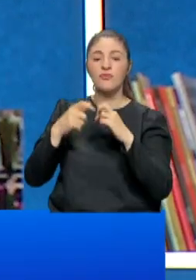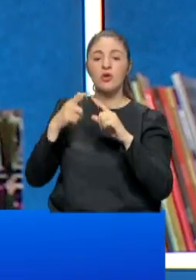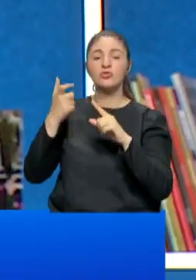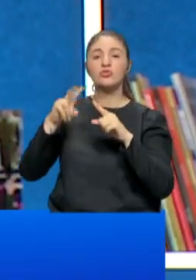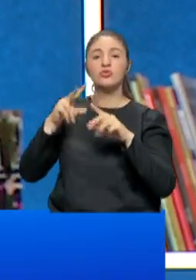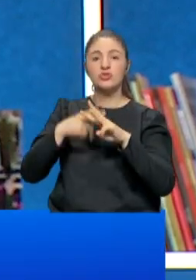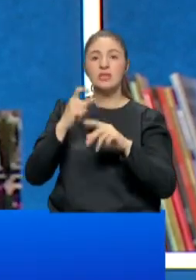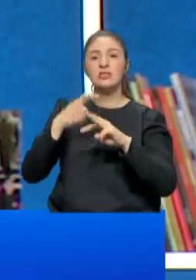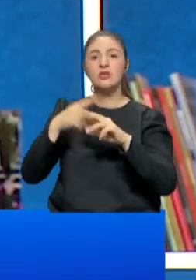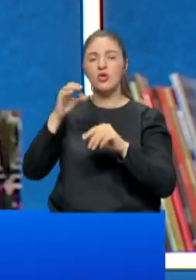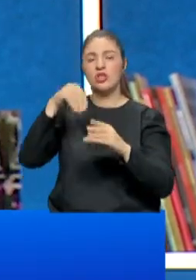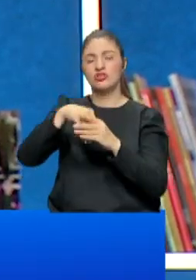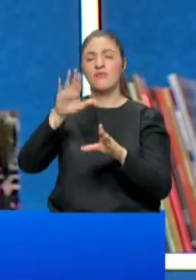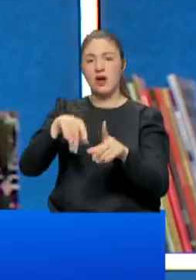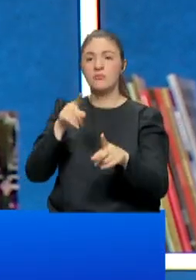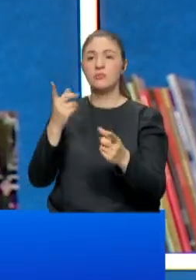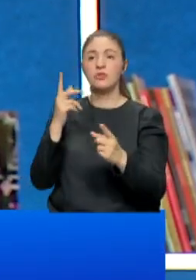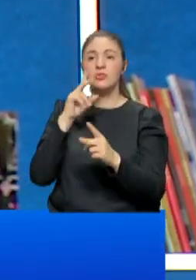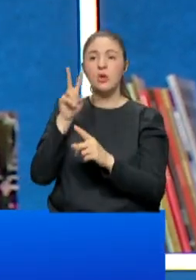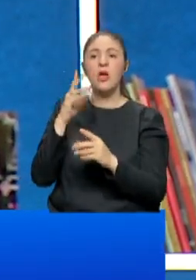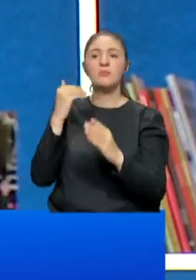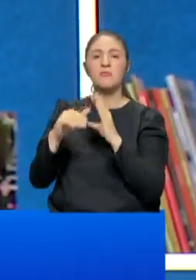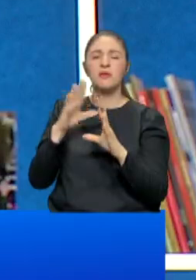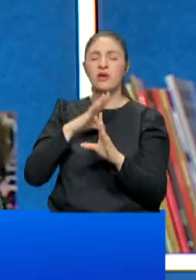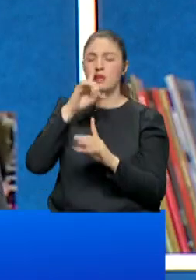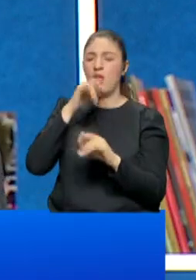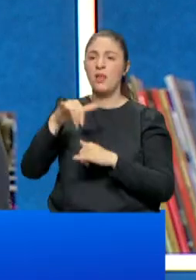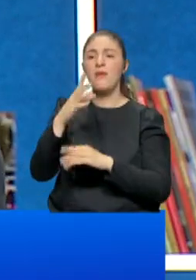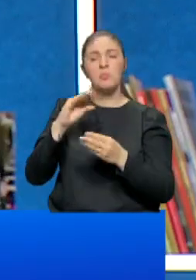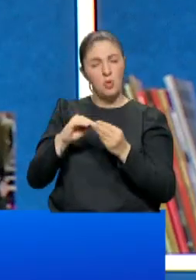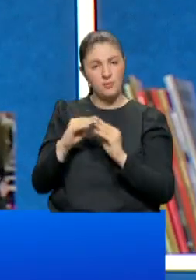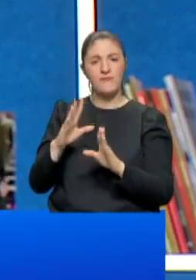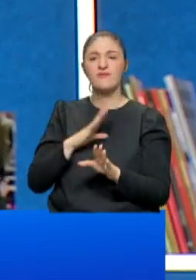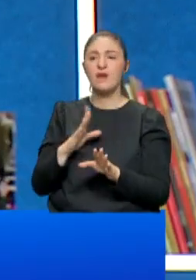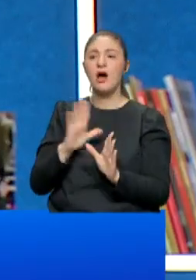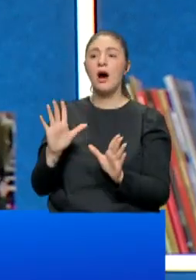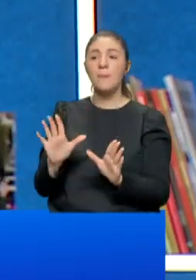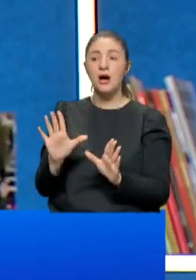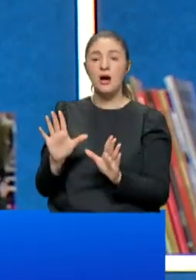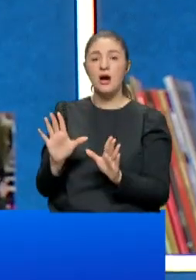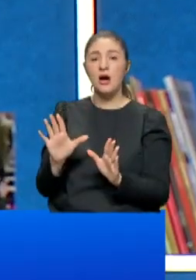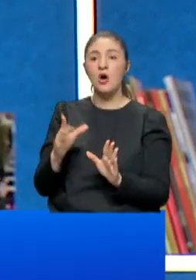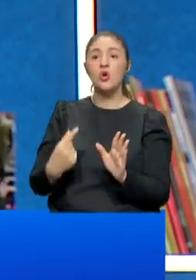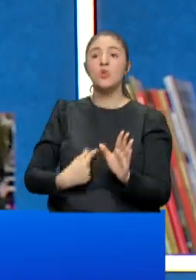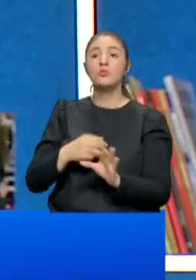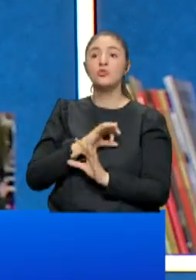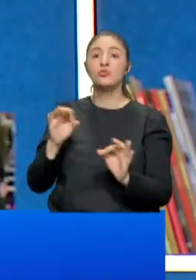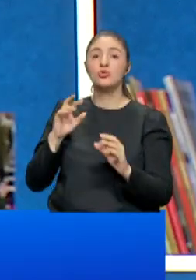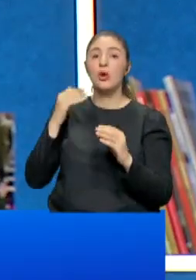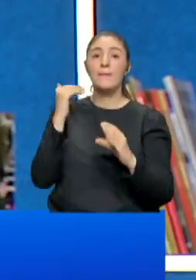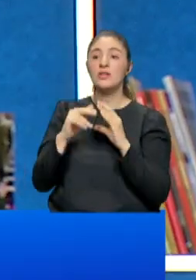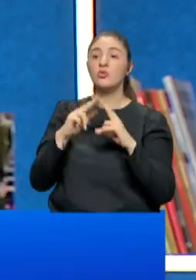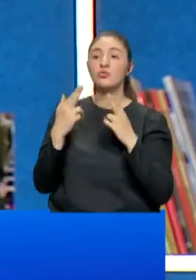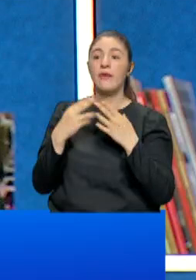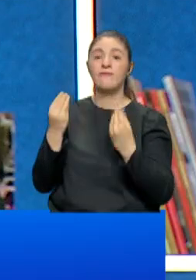toplantılara katıldım sizi yollardan tek bir mesaj var Evet problemler var ama umutsuzluk